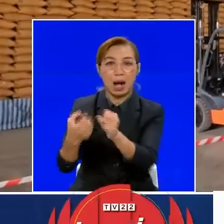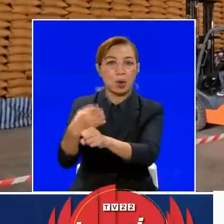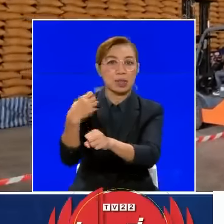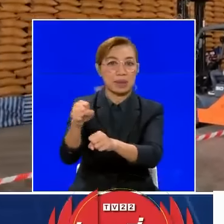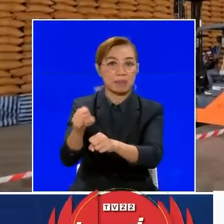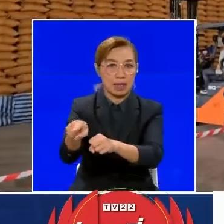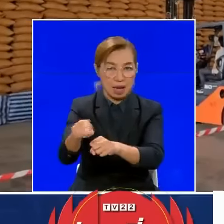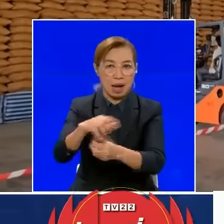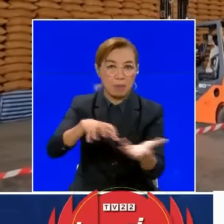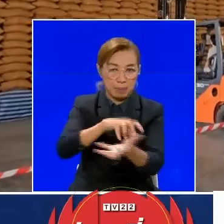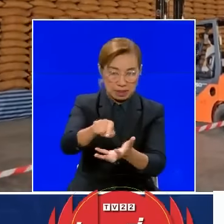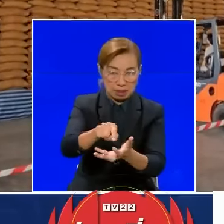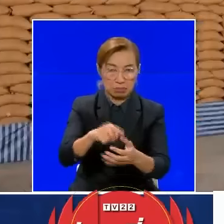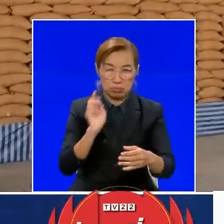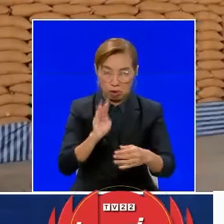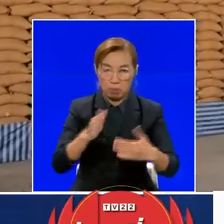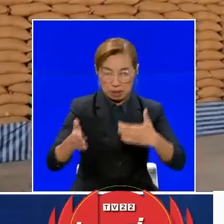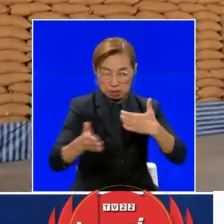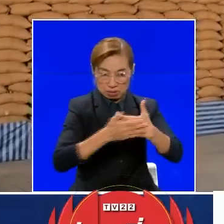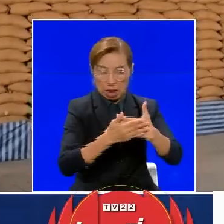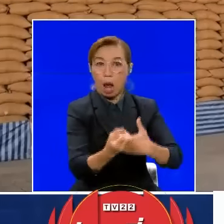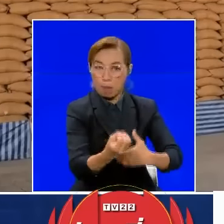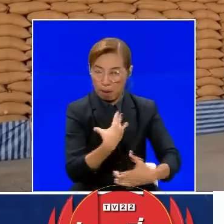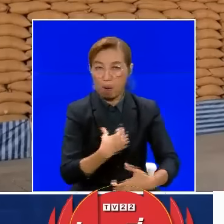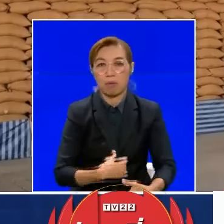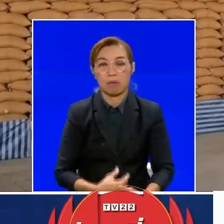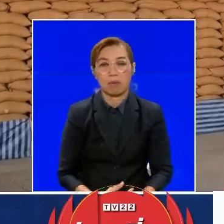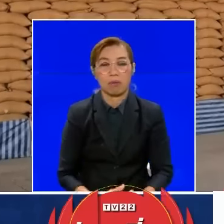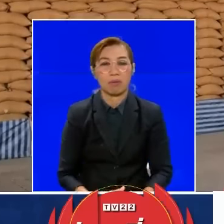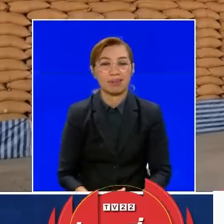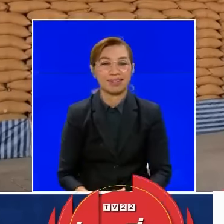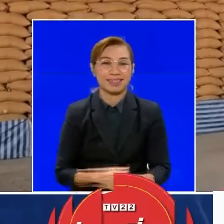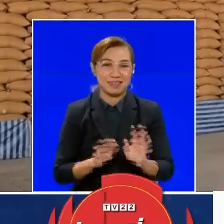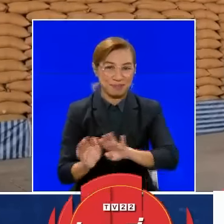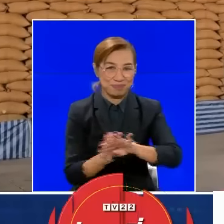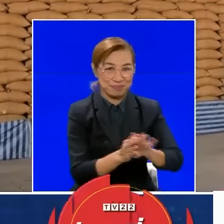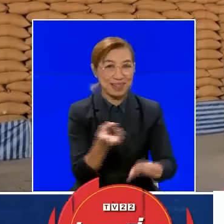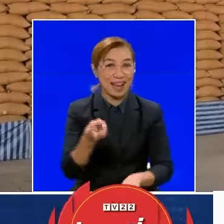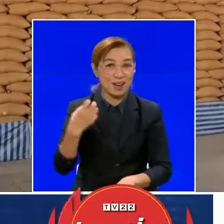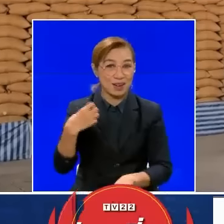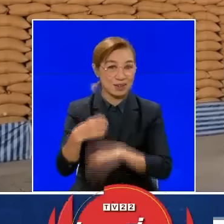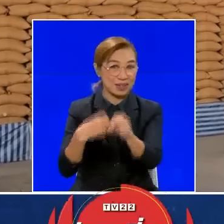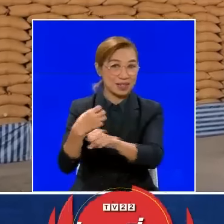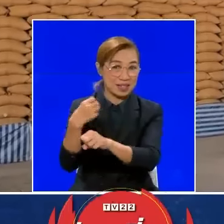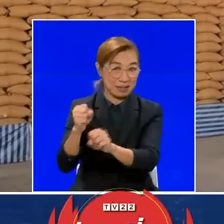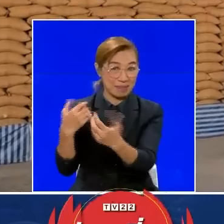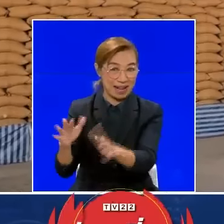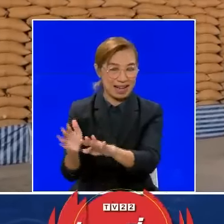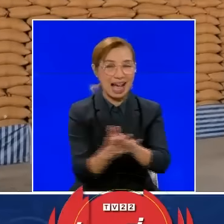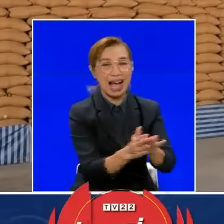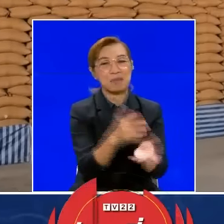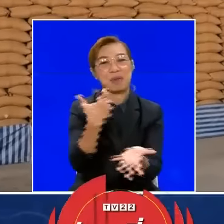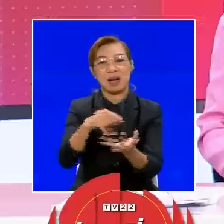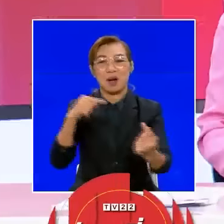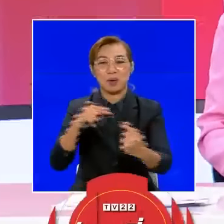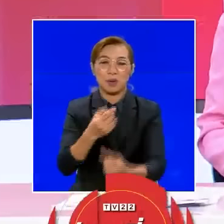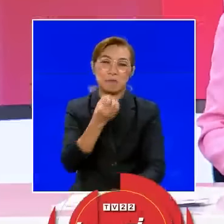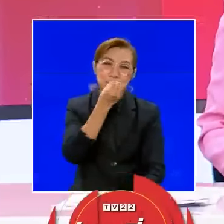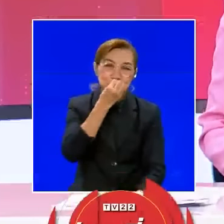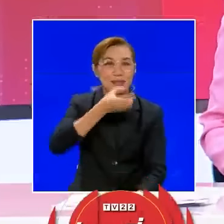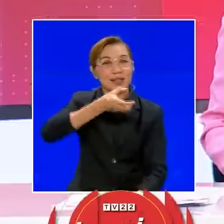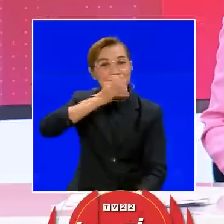อะไรอย่างเงี้ยได้ลองของแปลกเขาบอกช่วยหน่อยได้ไหม ค่ะจากเรื่องข้าวแล้วก็มาที่เรื่องอาหารและเครื่องดื่มกันหน่อยนะคะ